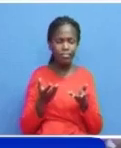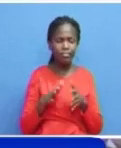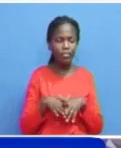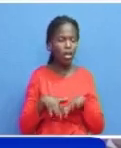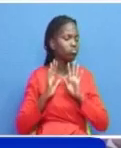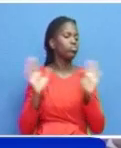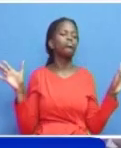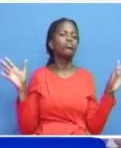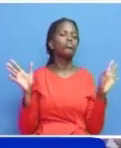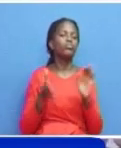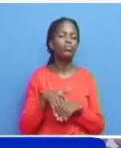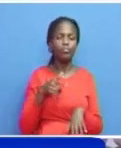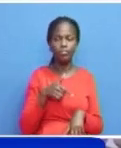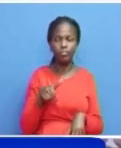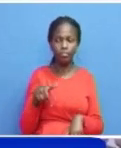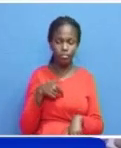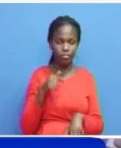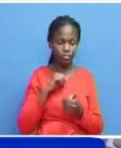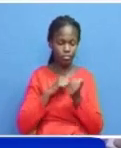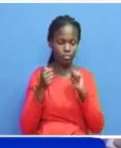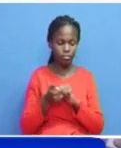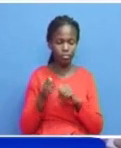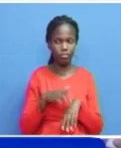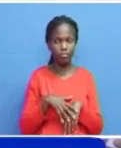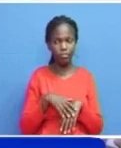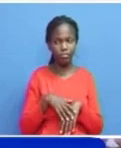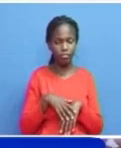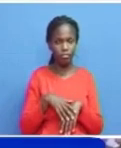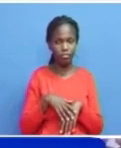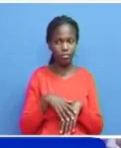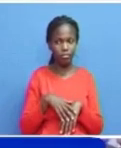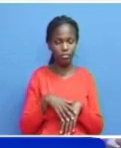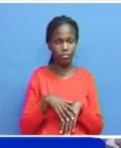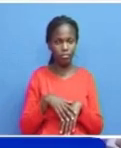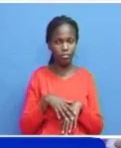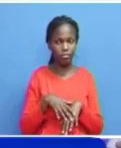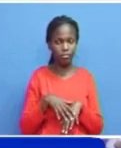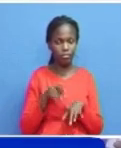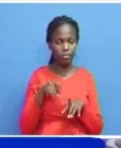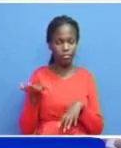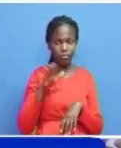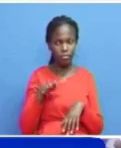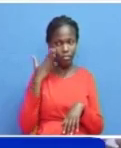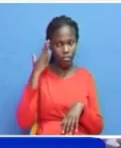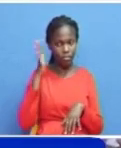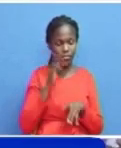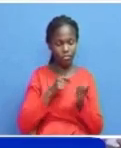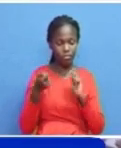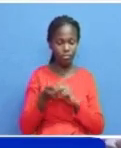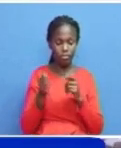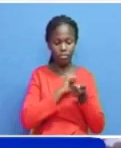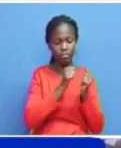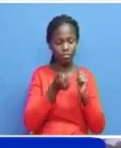over. Real change ushers us into unfamiliar places. Transformative